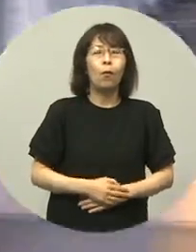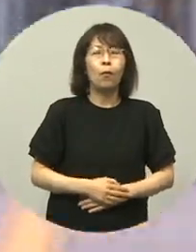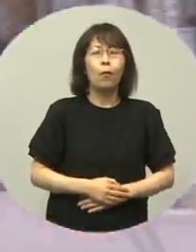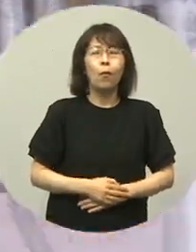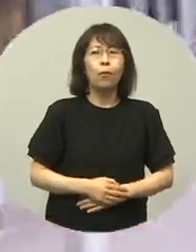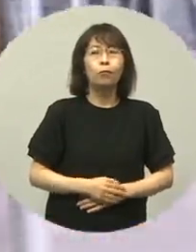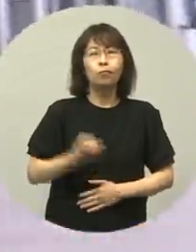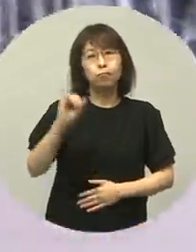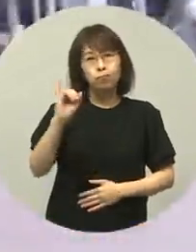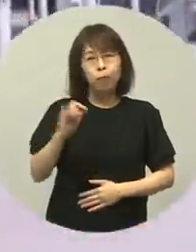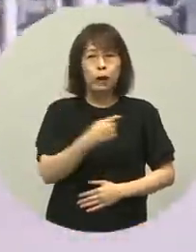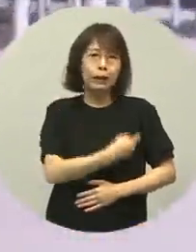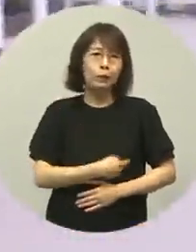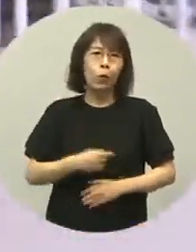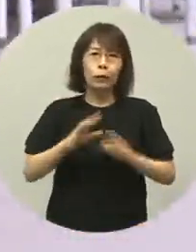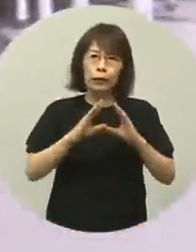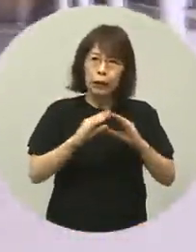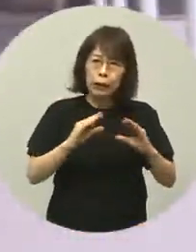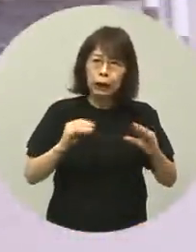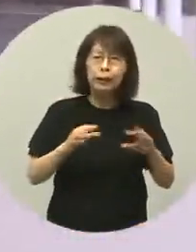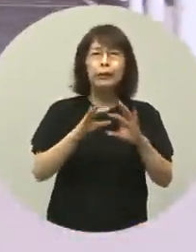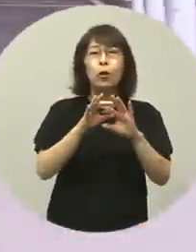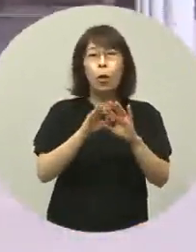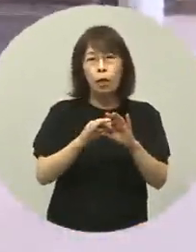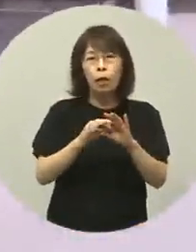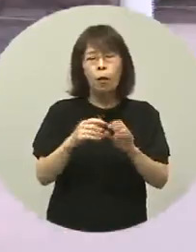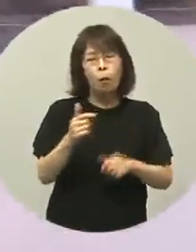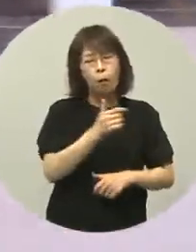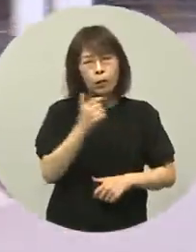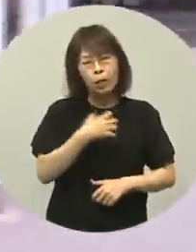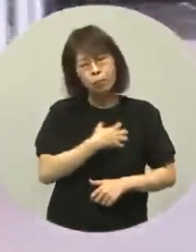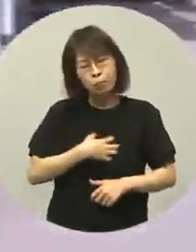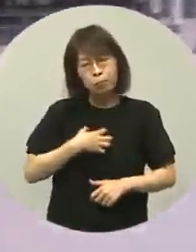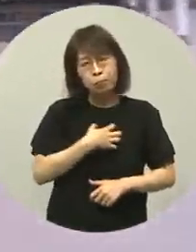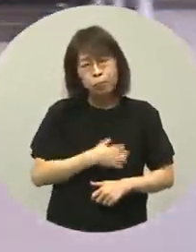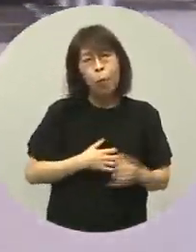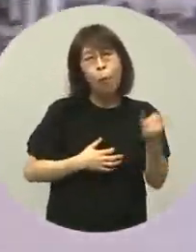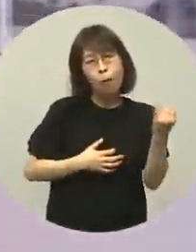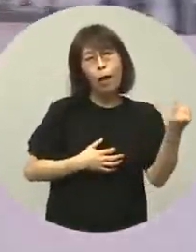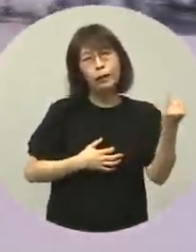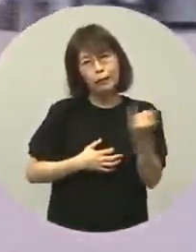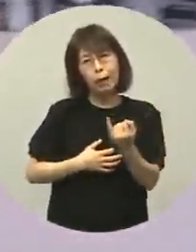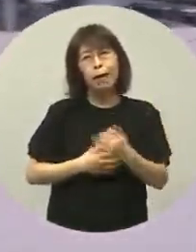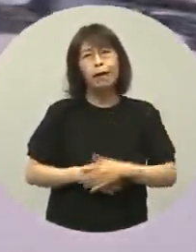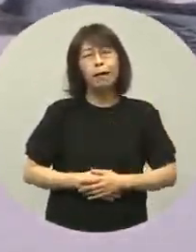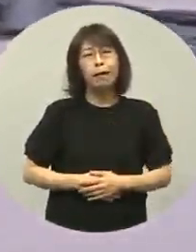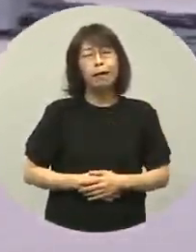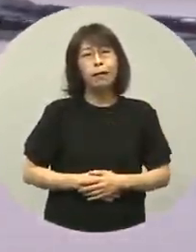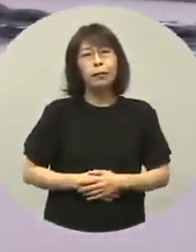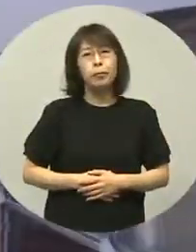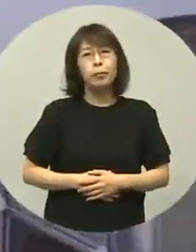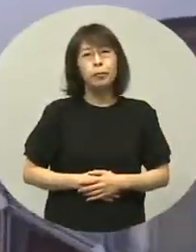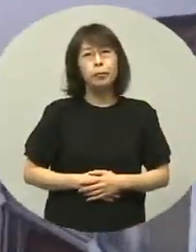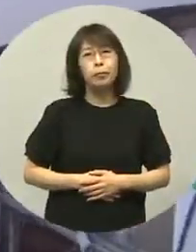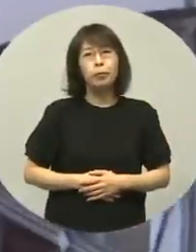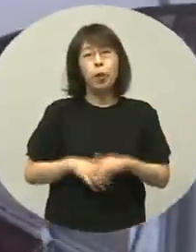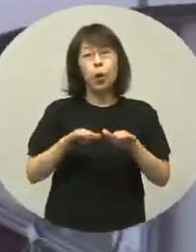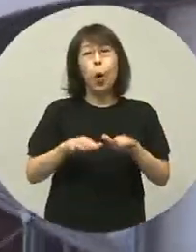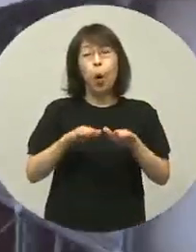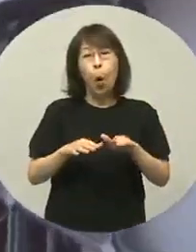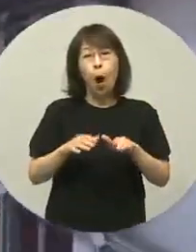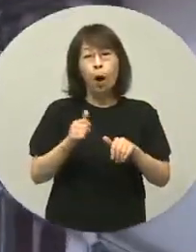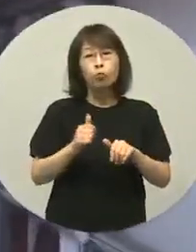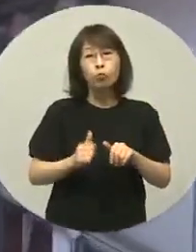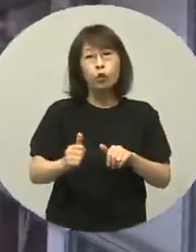そんな樋口さんの人柄に惹かれ、大きな悩みを抱えた方がやってきたそうで、 今日は息子さんの